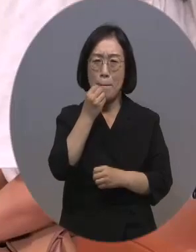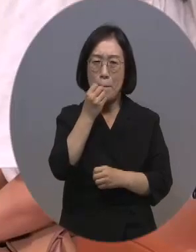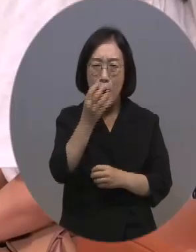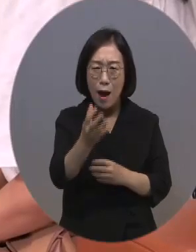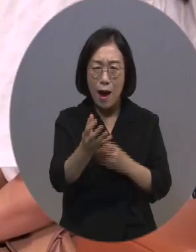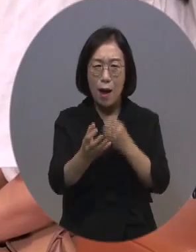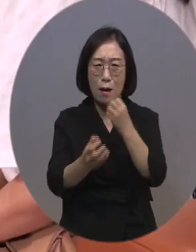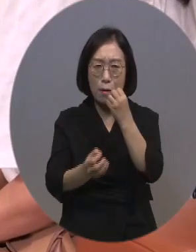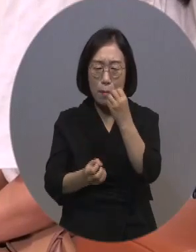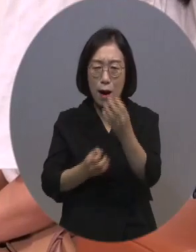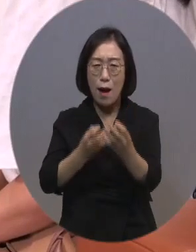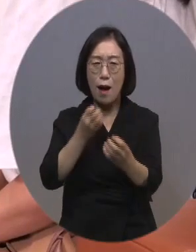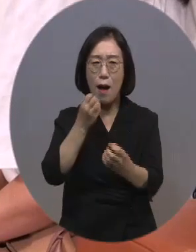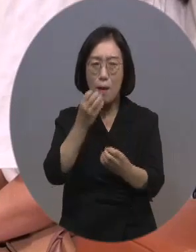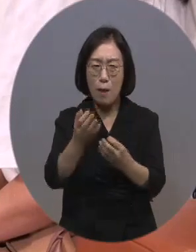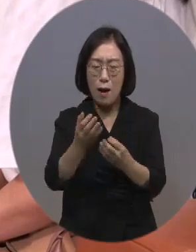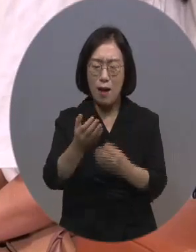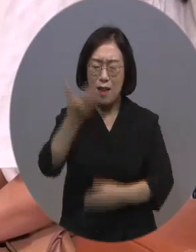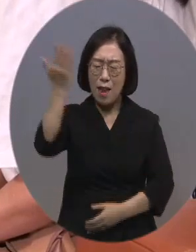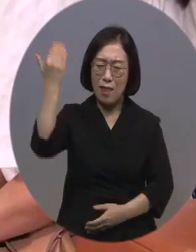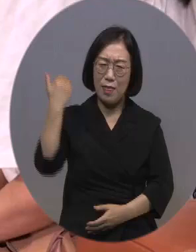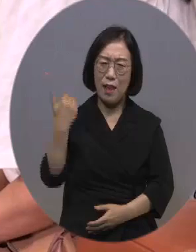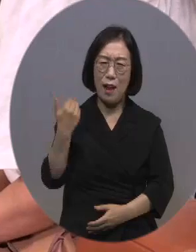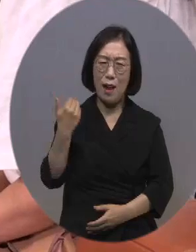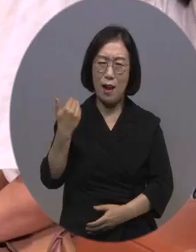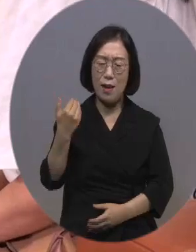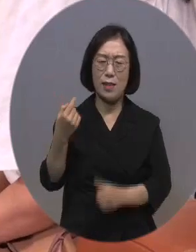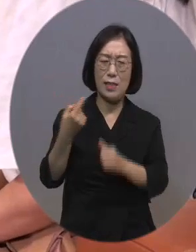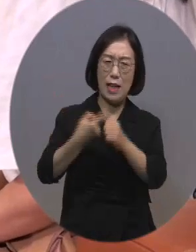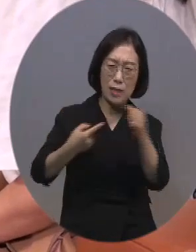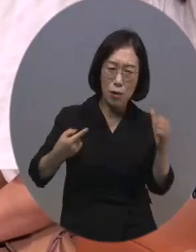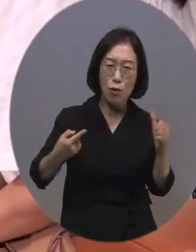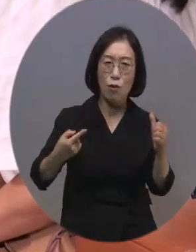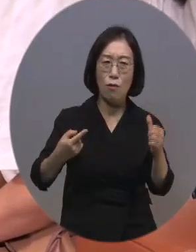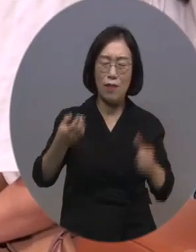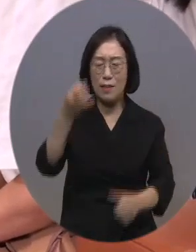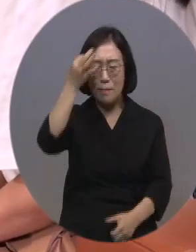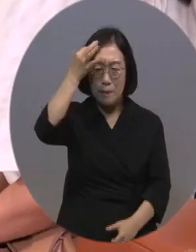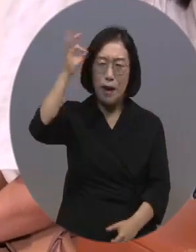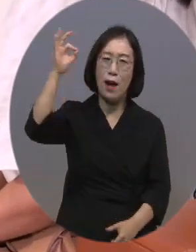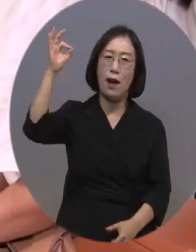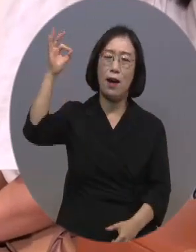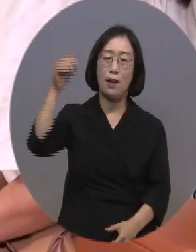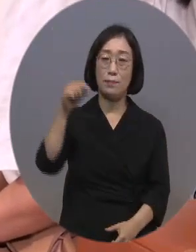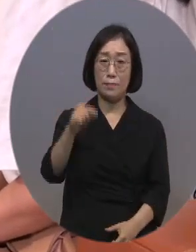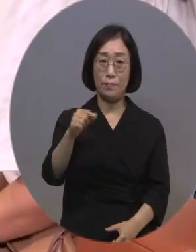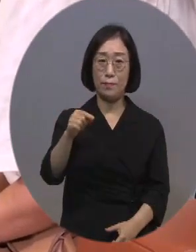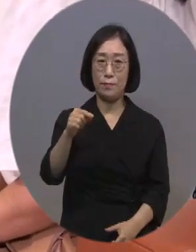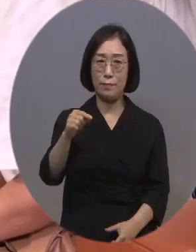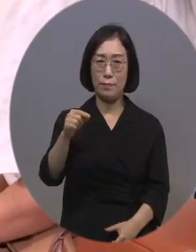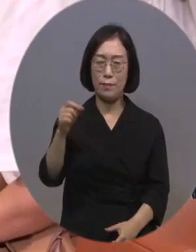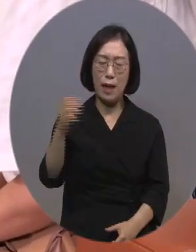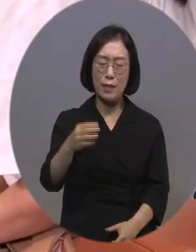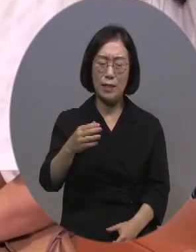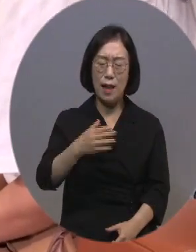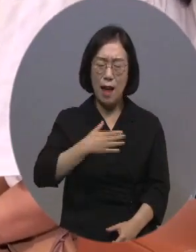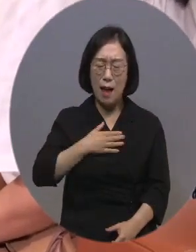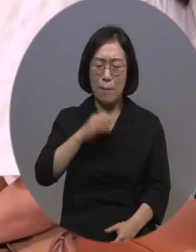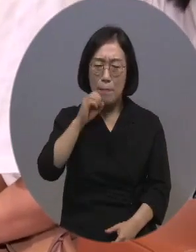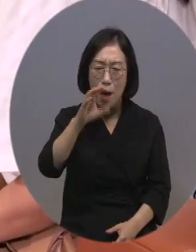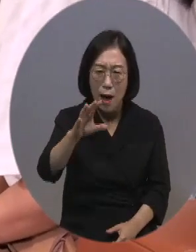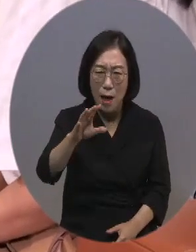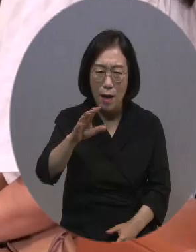정말 그 아픔을 다시 되돌리는 거고 다시 상처를 줄